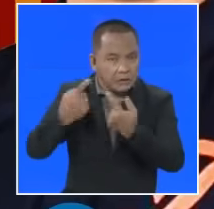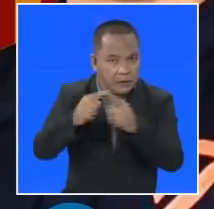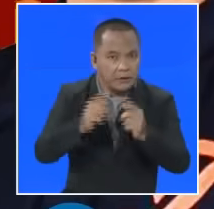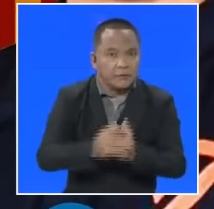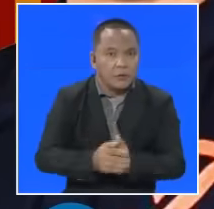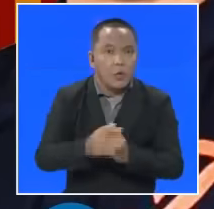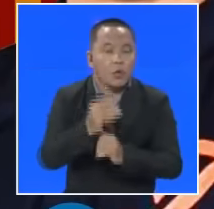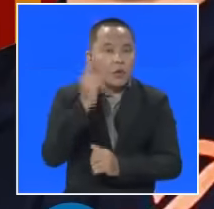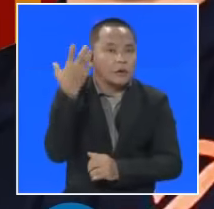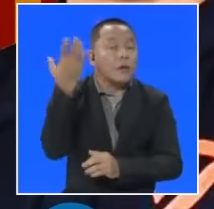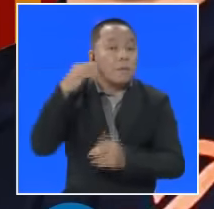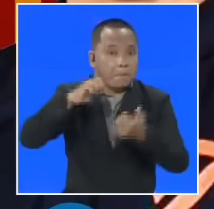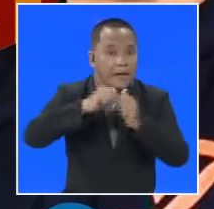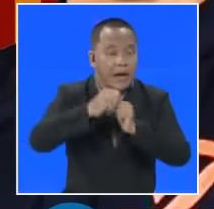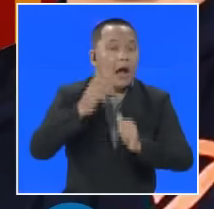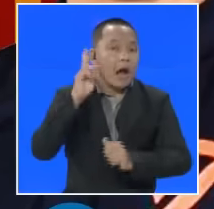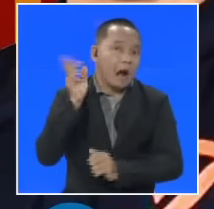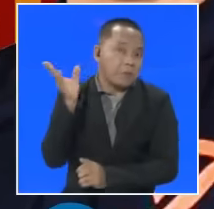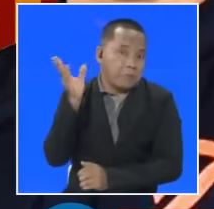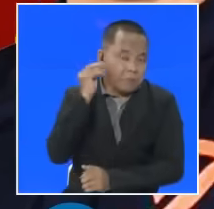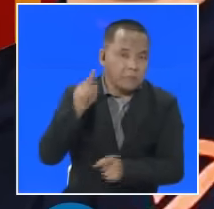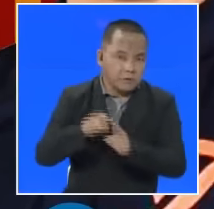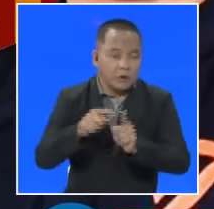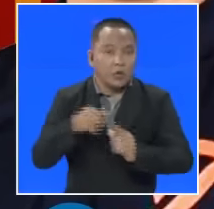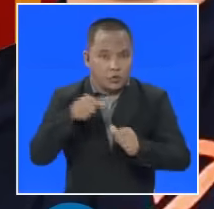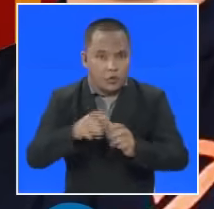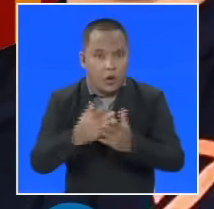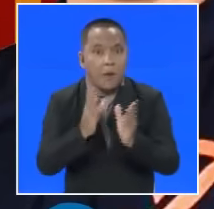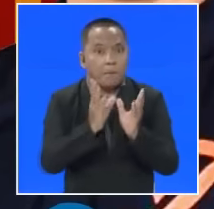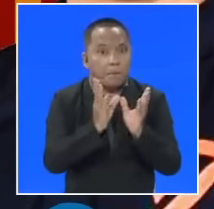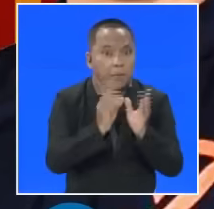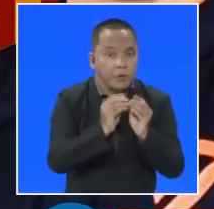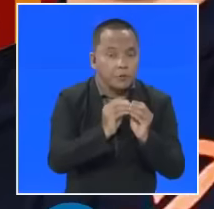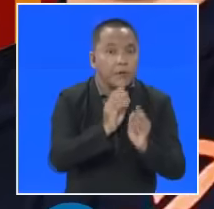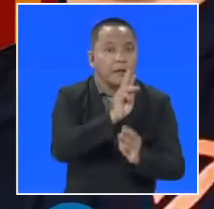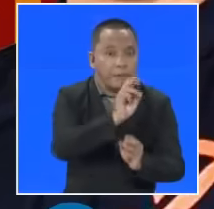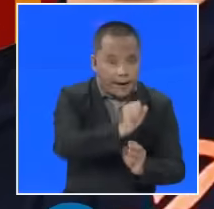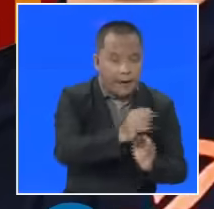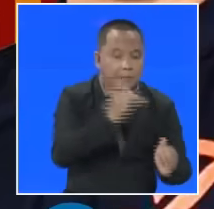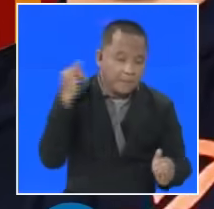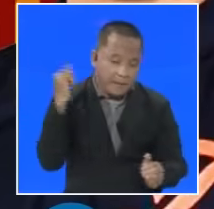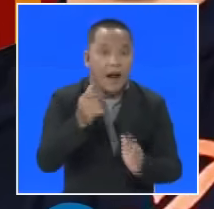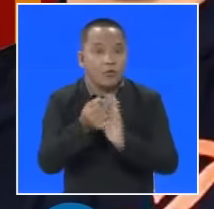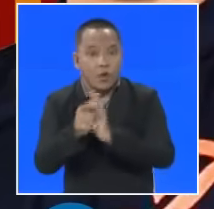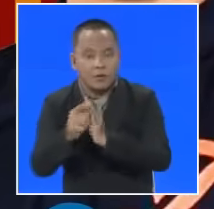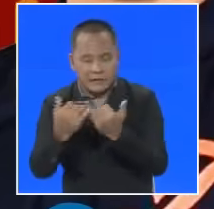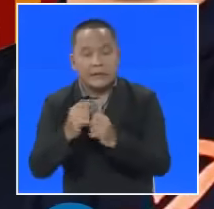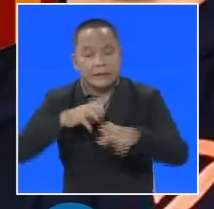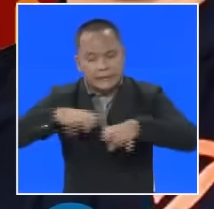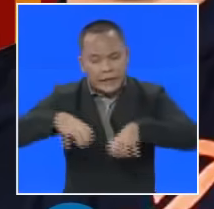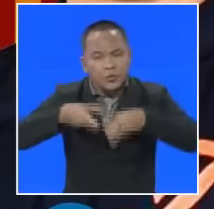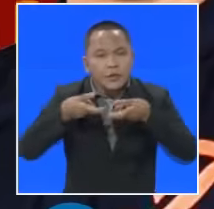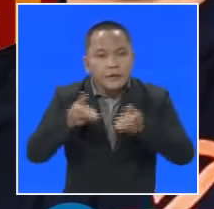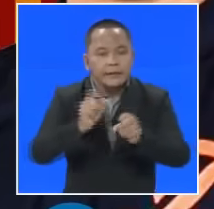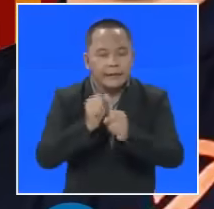ช่วงวันที่เกิดเรื่องเนี่ยทราบข่าวเนี่ยก็คือผมกําลังอยู่ในระหว่างประชุมสภาแล้วก็เดินทางกลับเข้ามาในพื้นที่เรื่องนี้จะจัดการยังไงเ